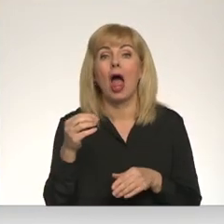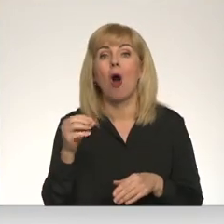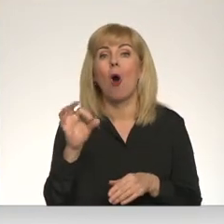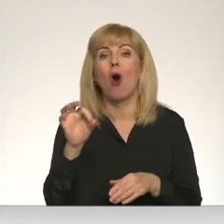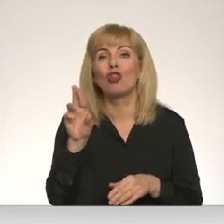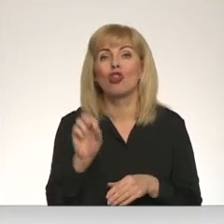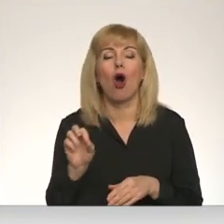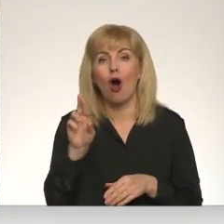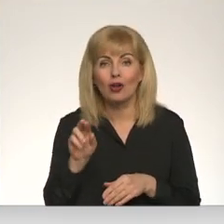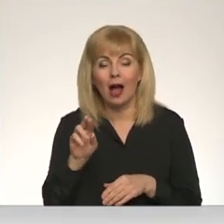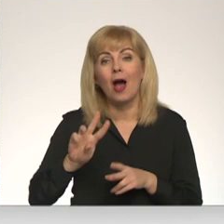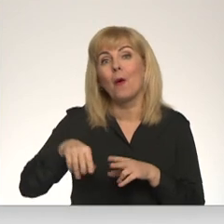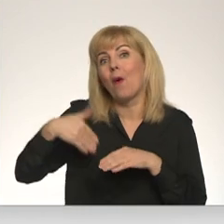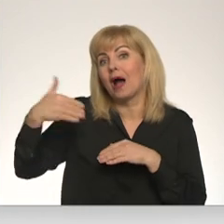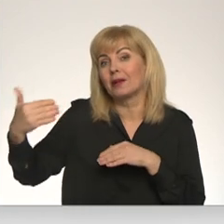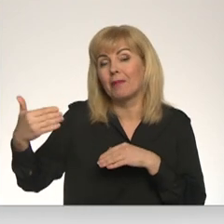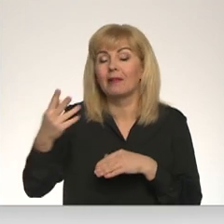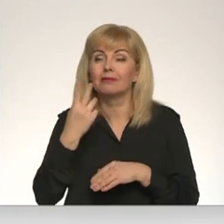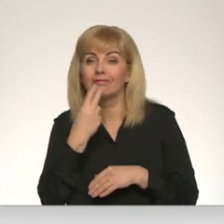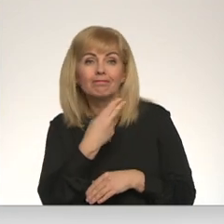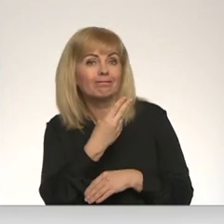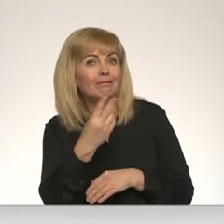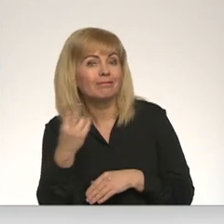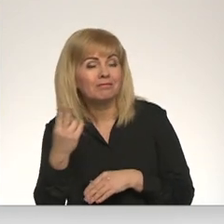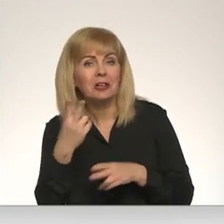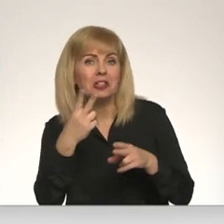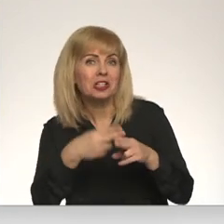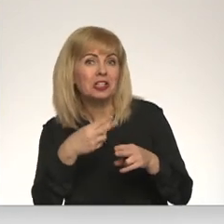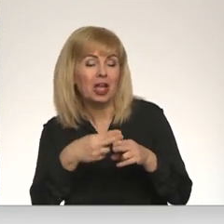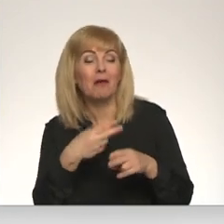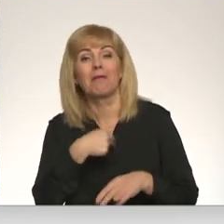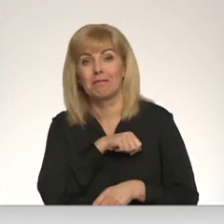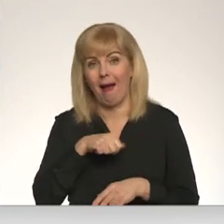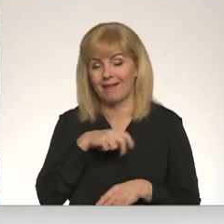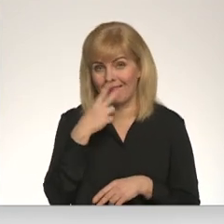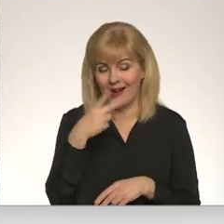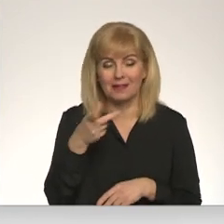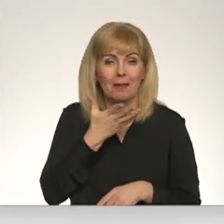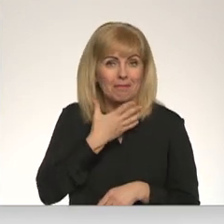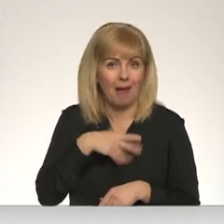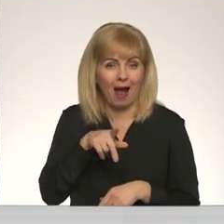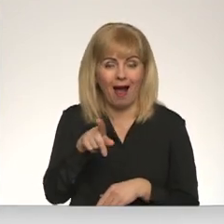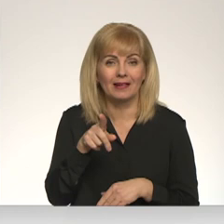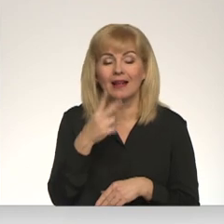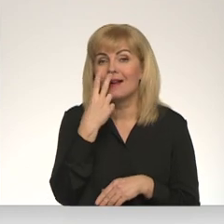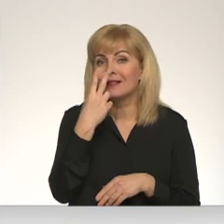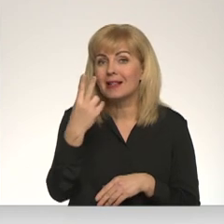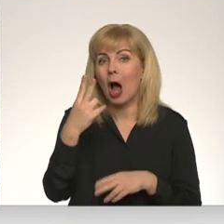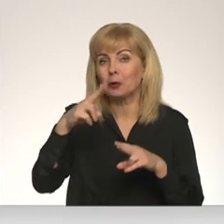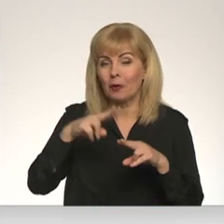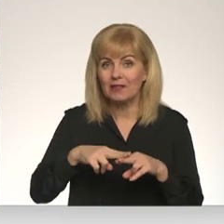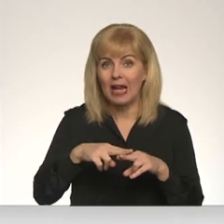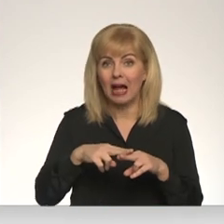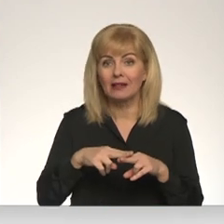kas no otras puses iet izbaudīt stiklu. Es esmu redzējis, ka viņai ļoti patīk pie skatu platformas tā